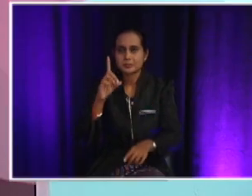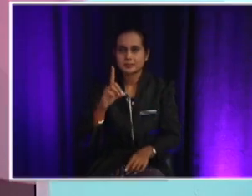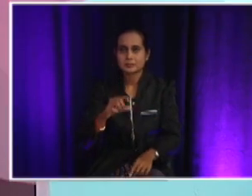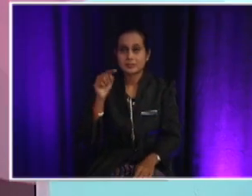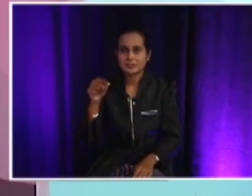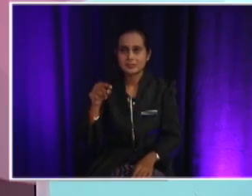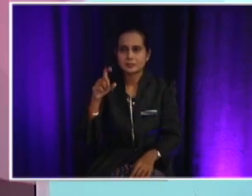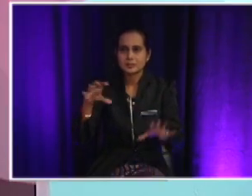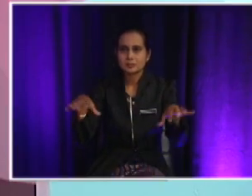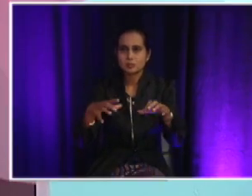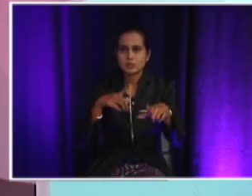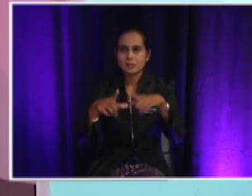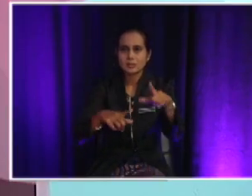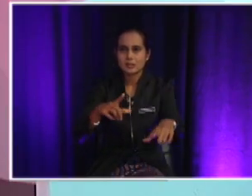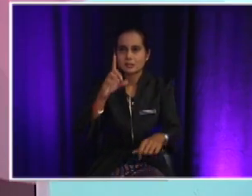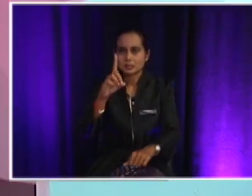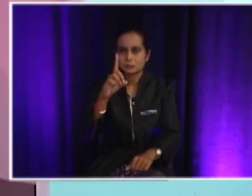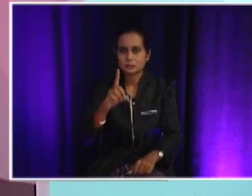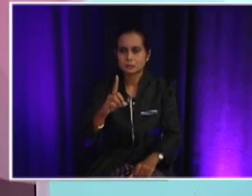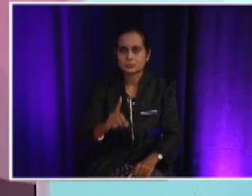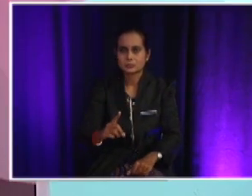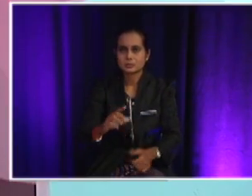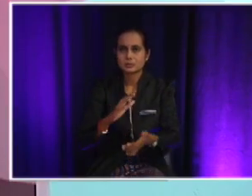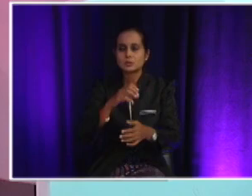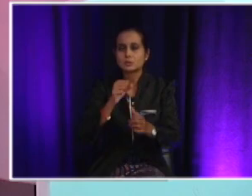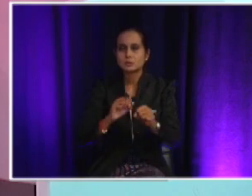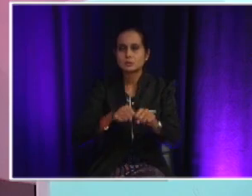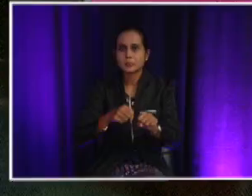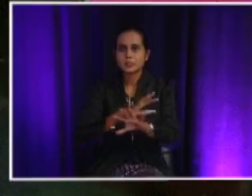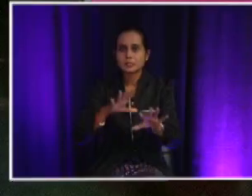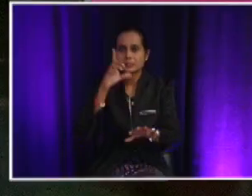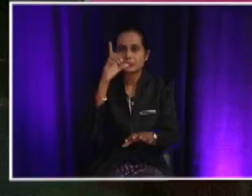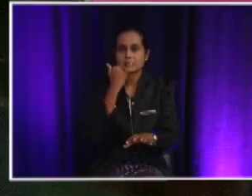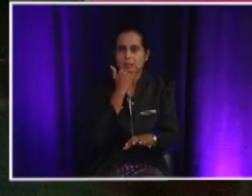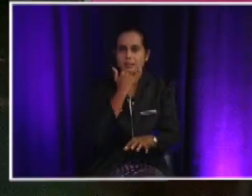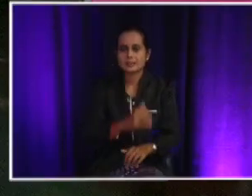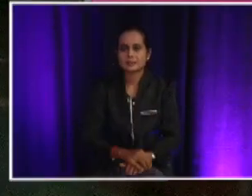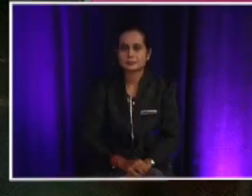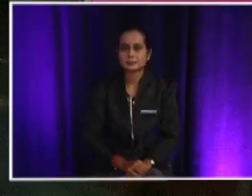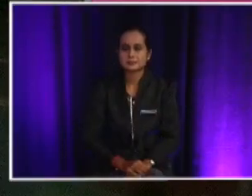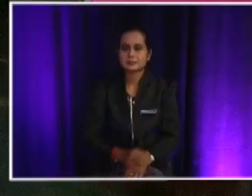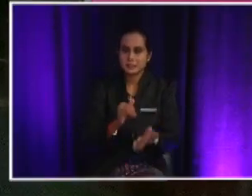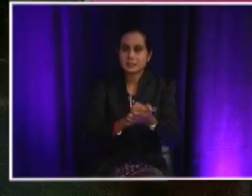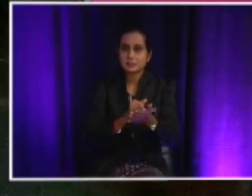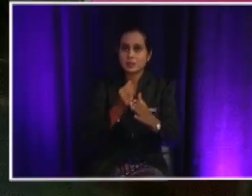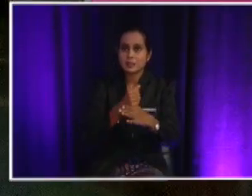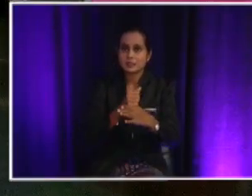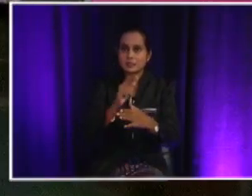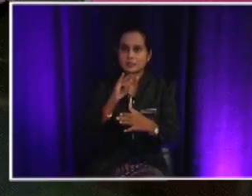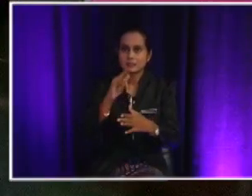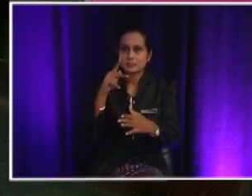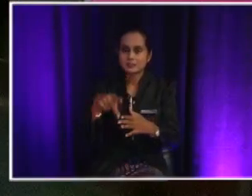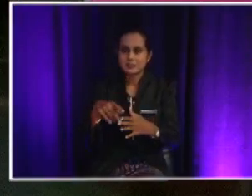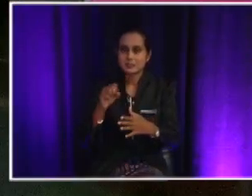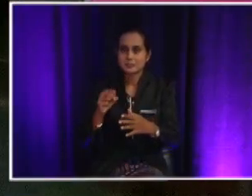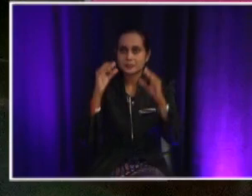buat satu persatu supaya kita tidak salah. Baiklah, itulah dia di antara tips yang dikongsikan oleh Cikgu Zahra